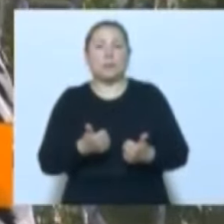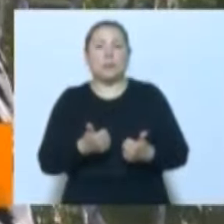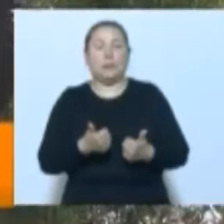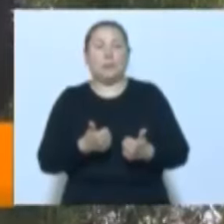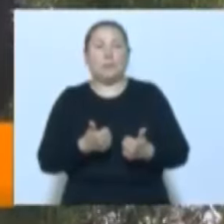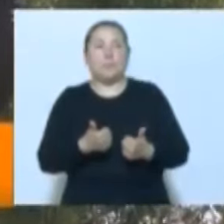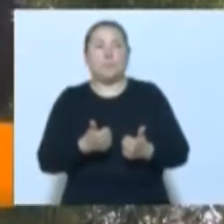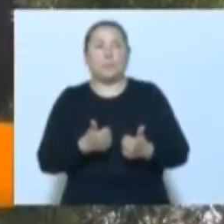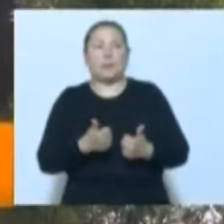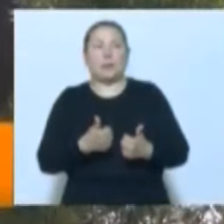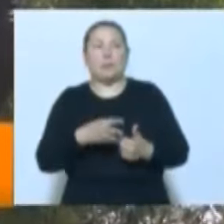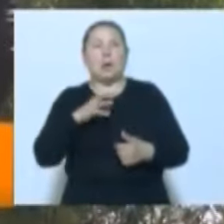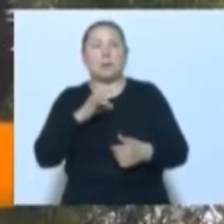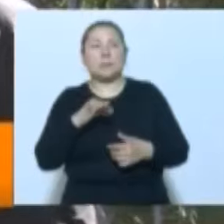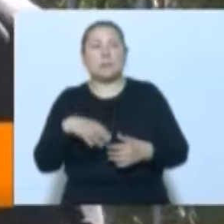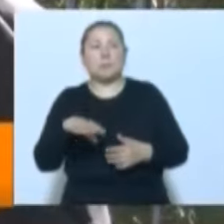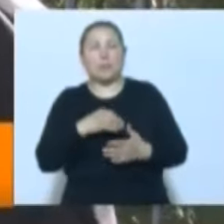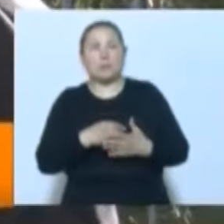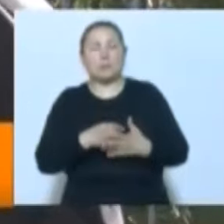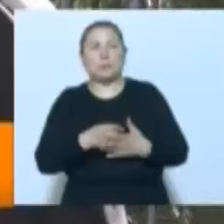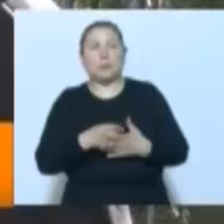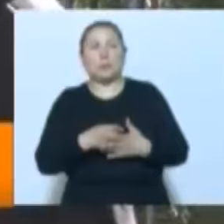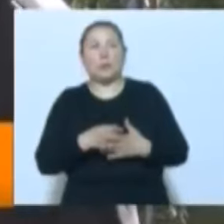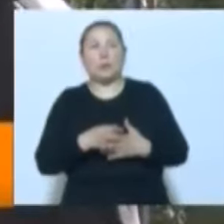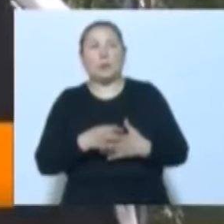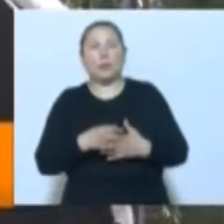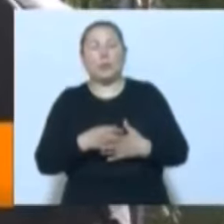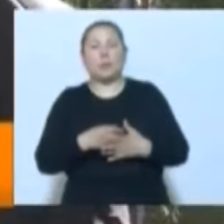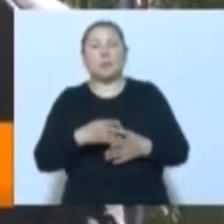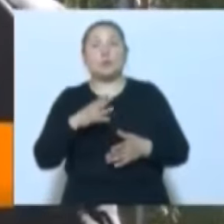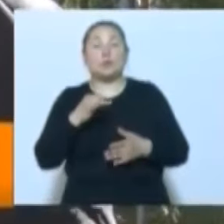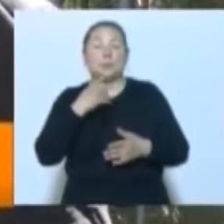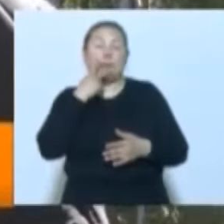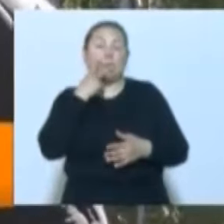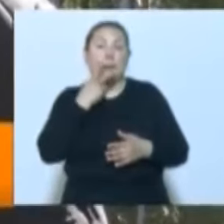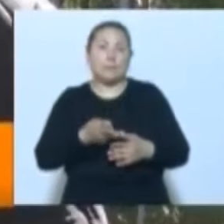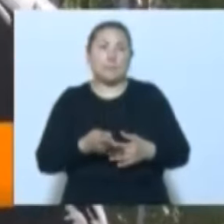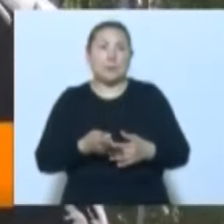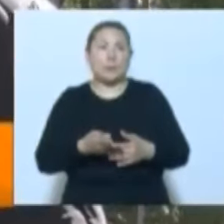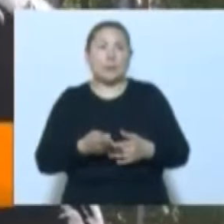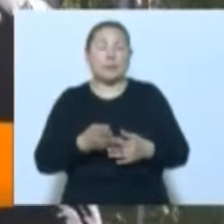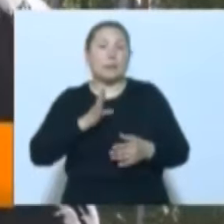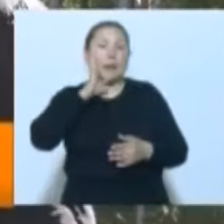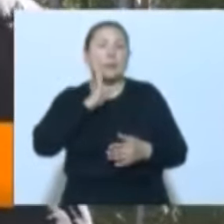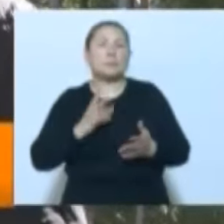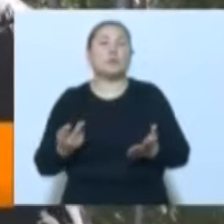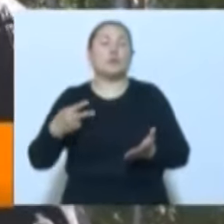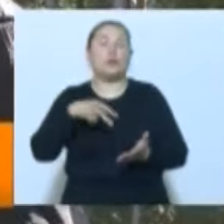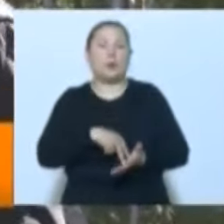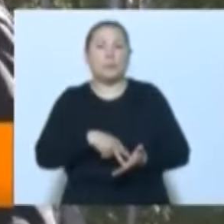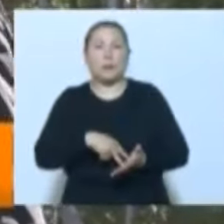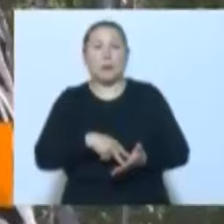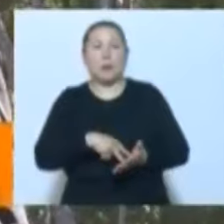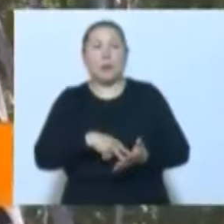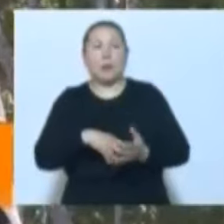Батта өрікті бұны, баттасаң бәрді өсет. Құмтап қарасаң, жиге қара өрікті бұны. Мен де таңертең тұрамын,